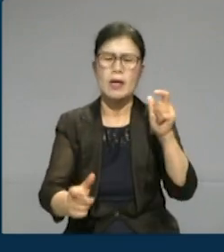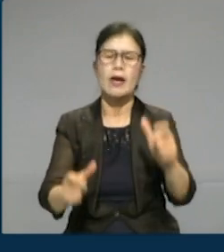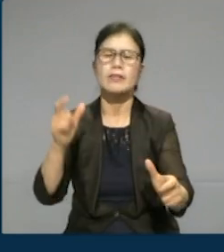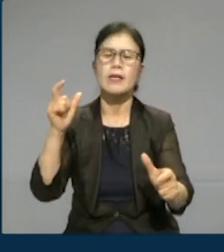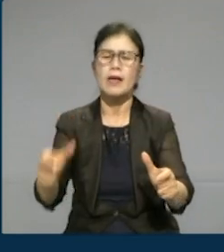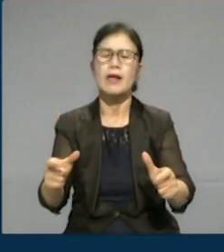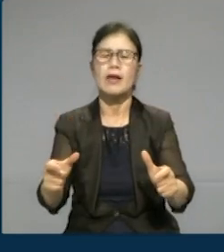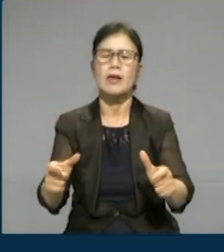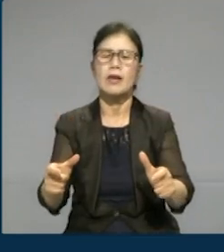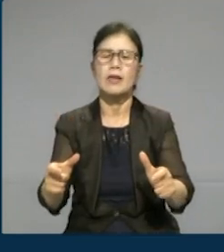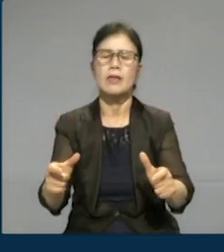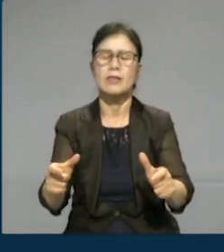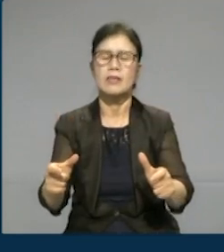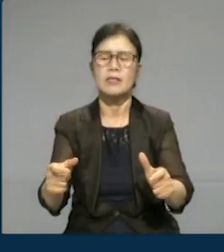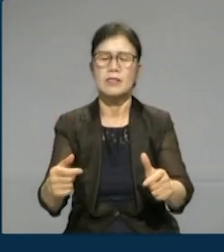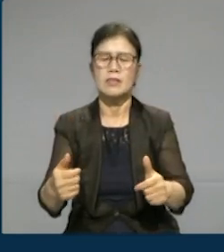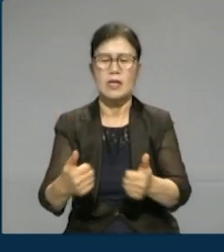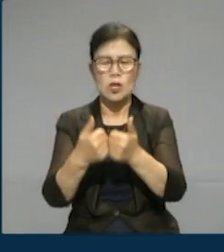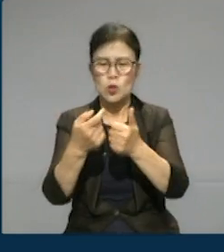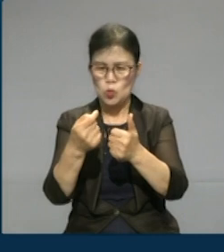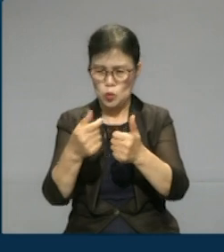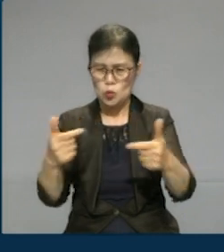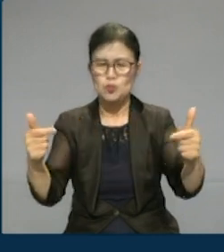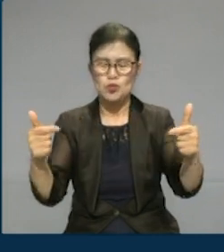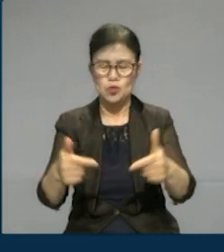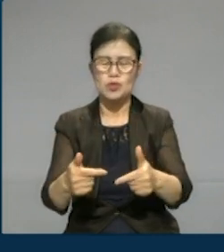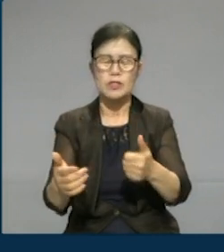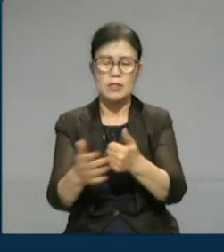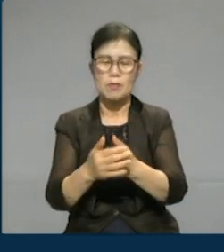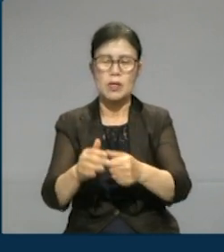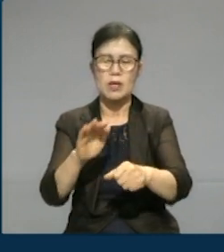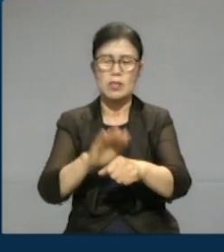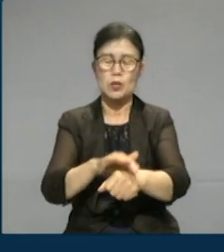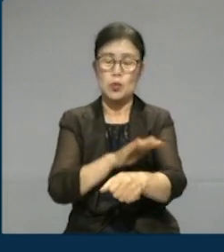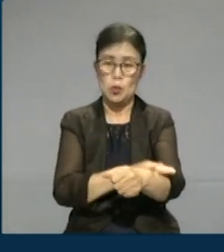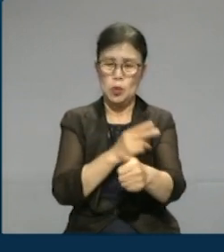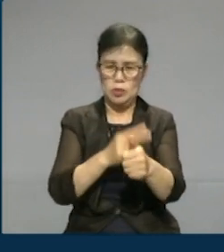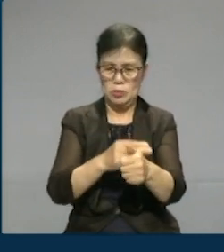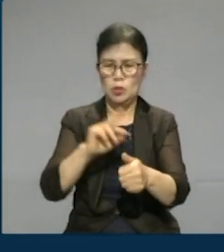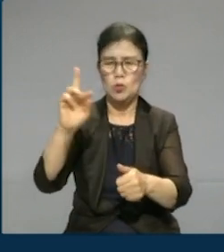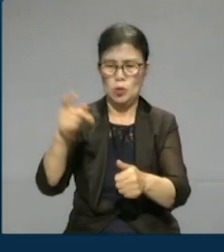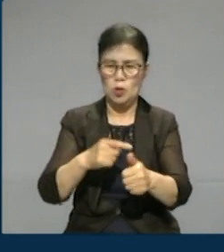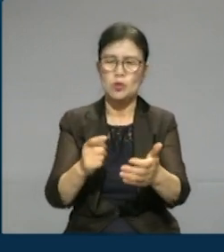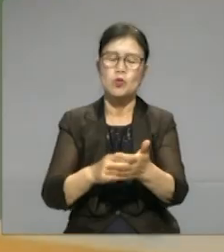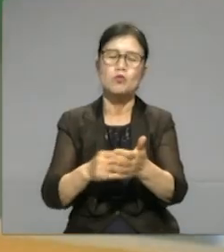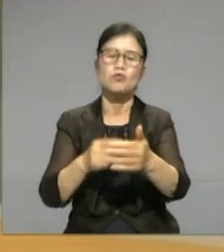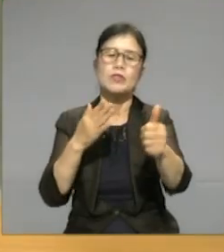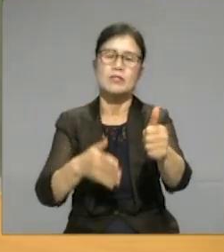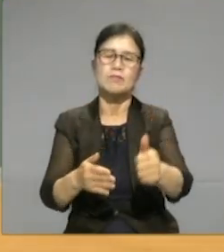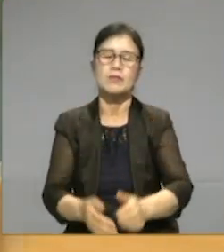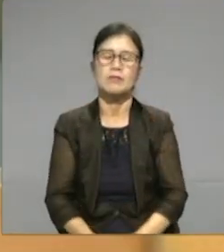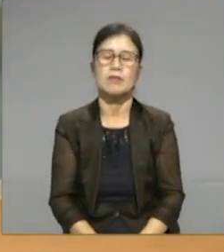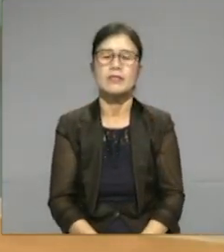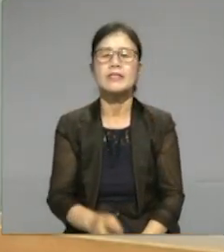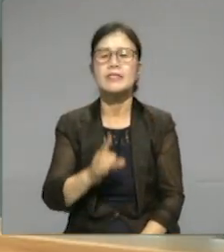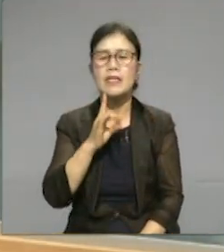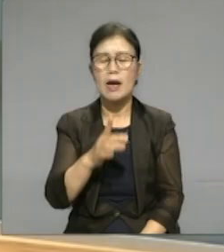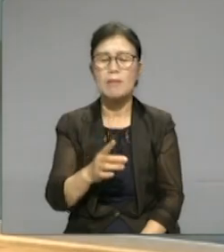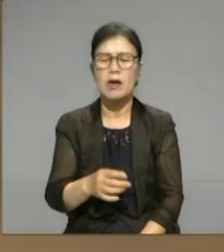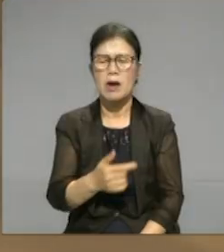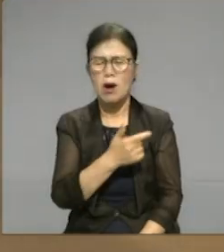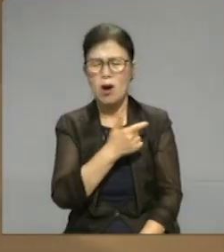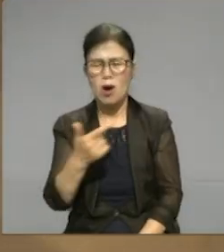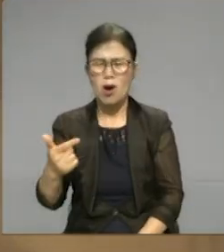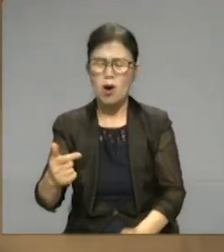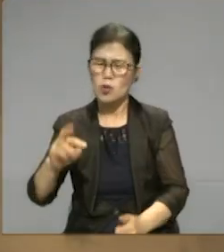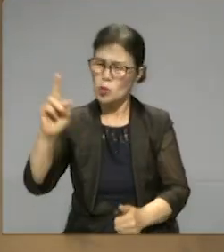대치로 치닫던 의정 대결의 빗장이 풀렸다며 전공의의 복귀를 촉구했습니다. 다만 대대적인